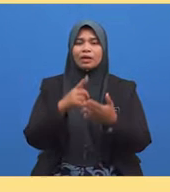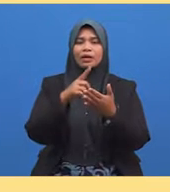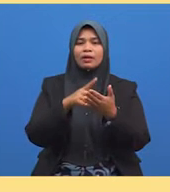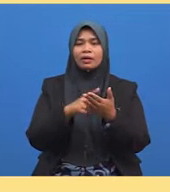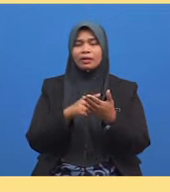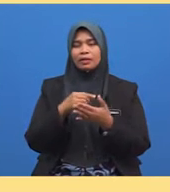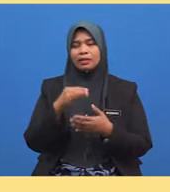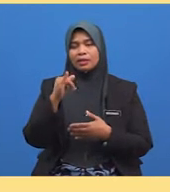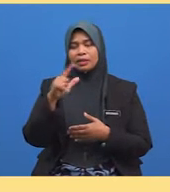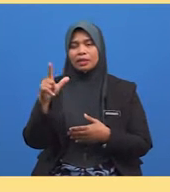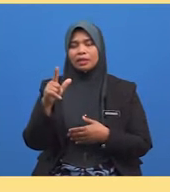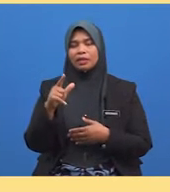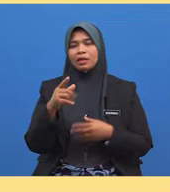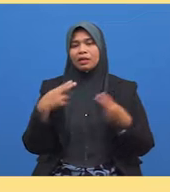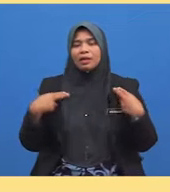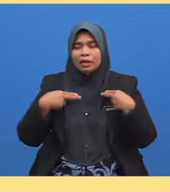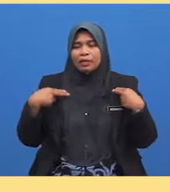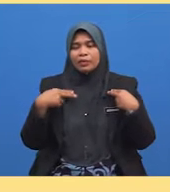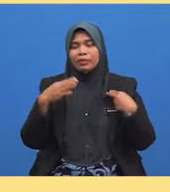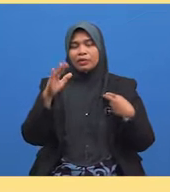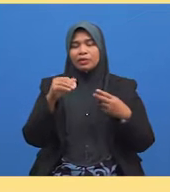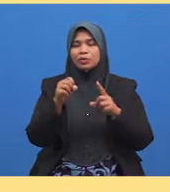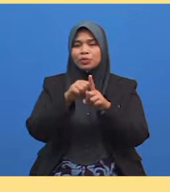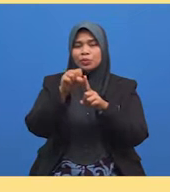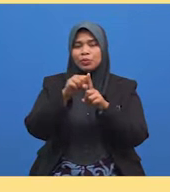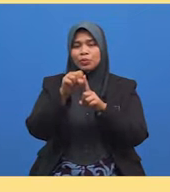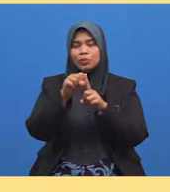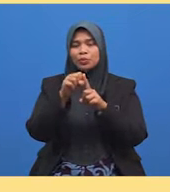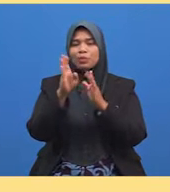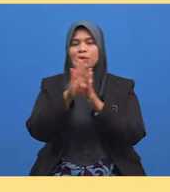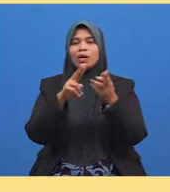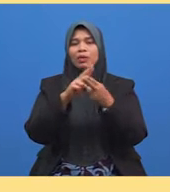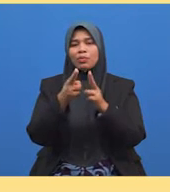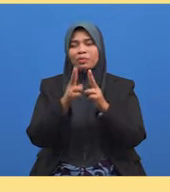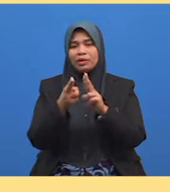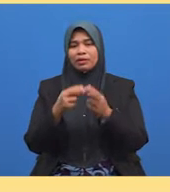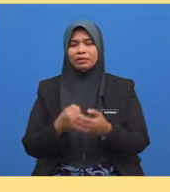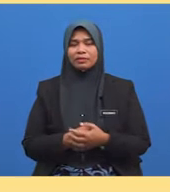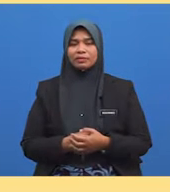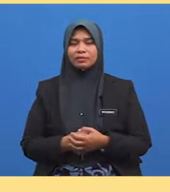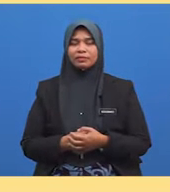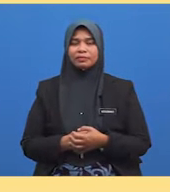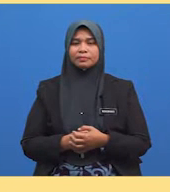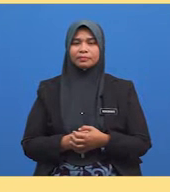apa ialah haiwan yang mempunyai suhu badan yang berubah mengikut suhu persekitaran?